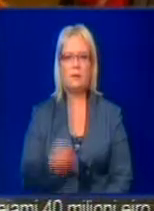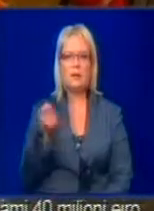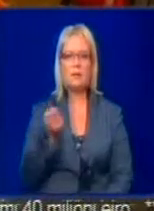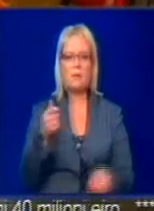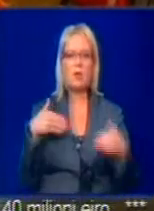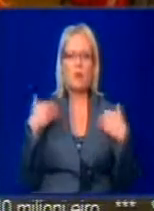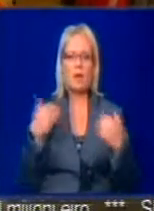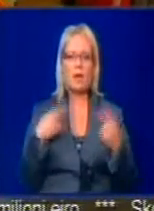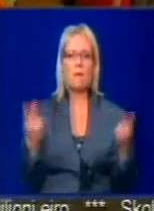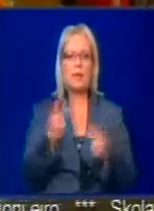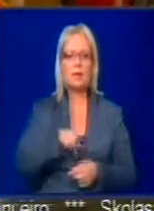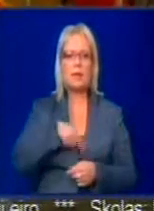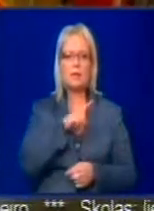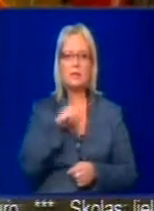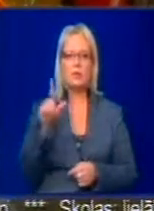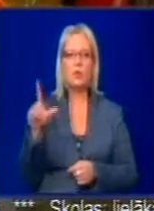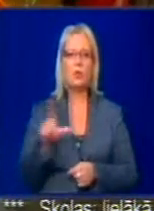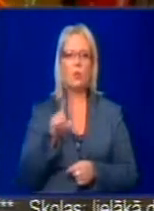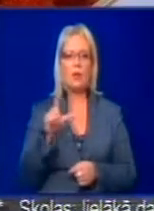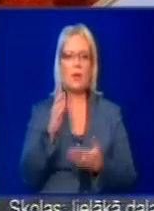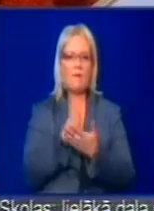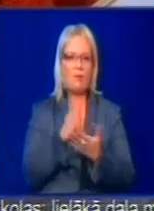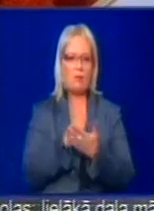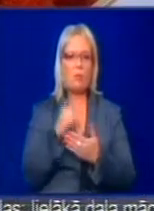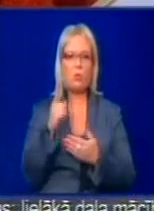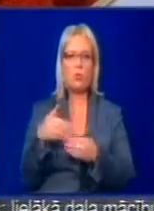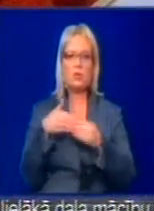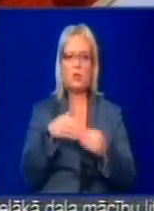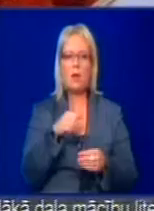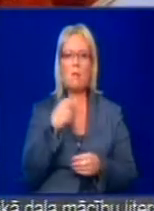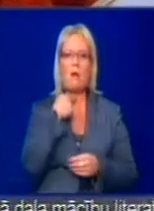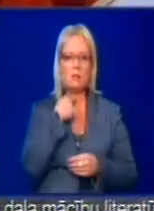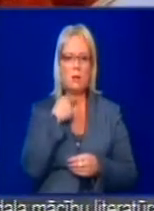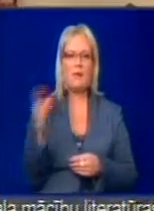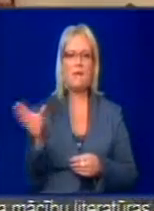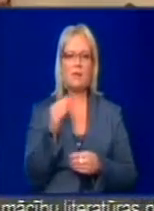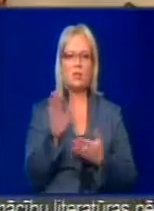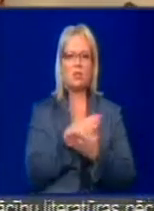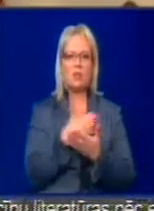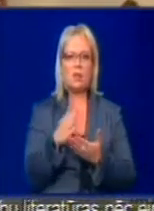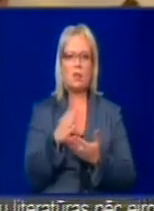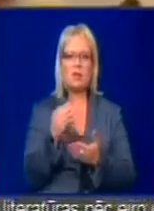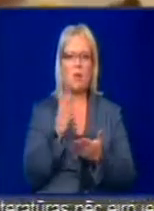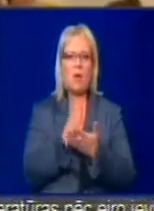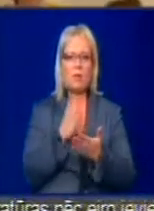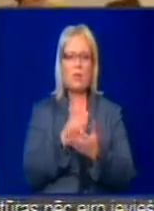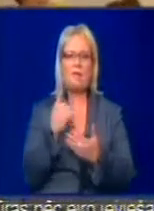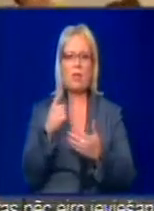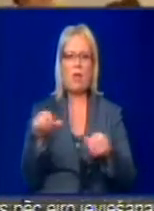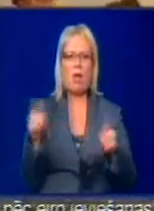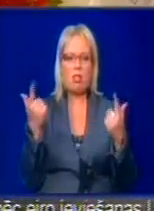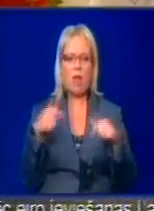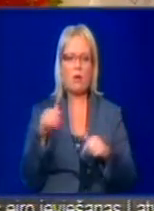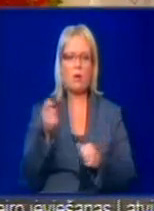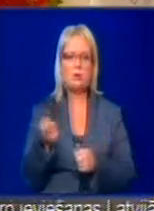Zemeņu prieki parasti ilgs līdz jūlija vidum, bet šogad ogas sagādājušas pārsteigumu. Visas šķirnes nogatavojušās vienā laikā un